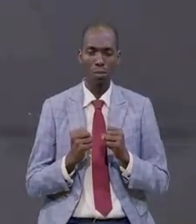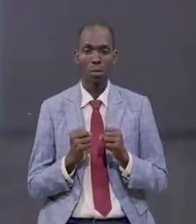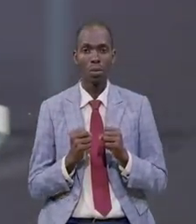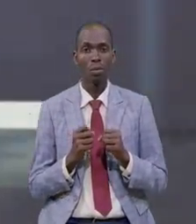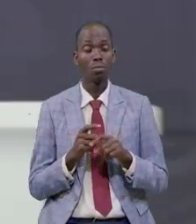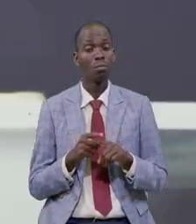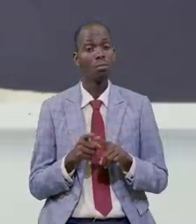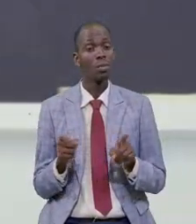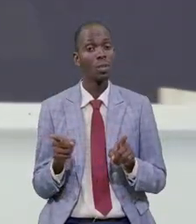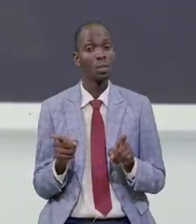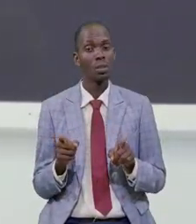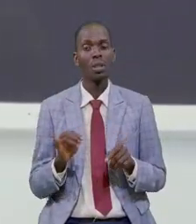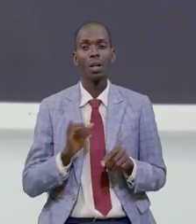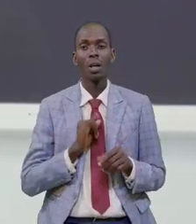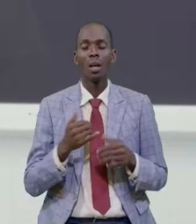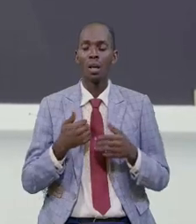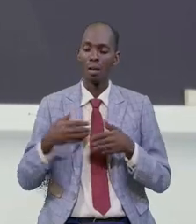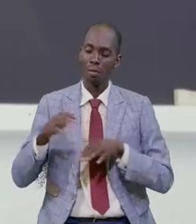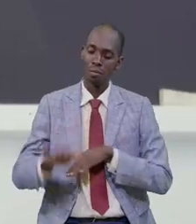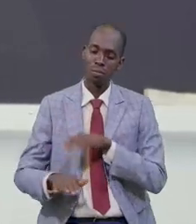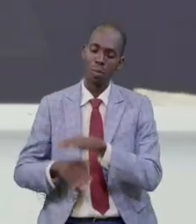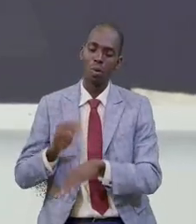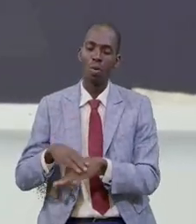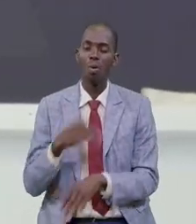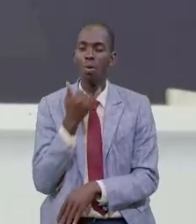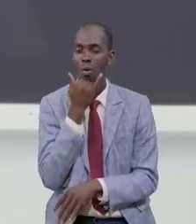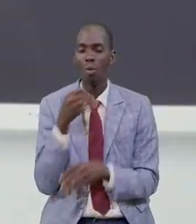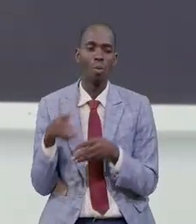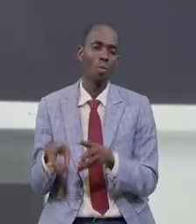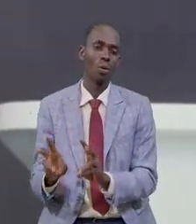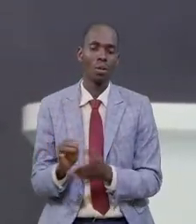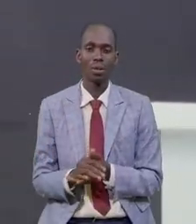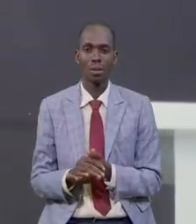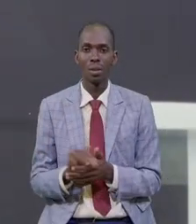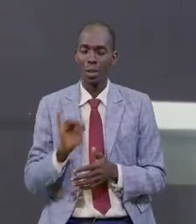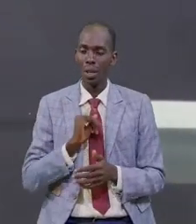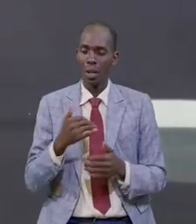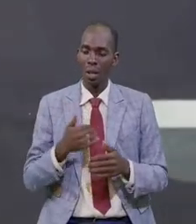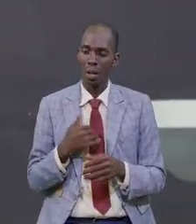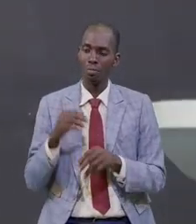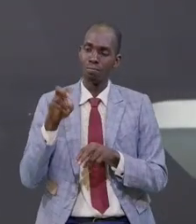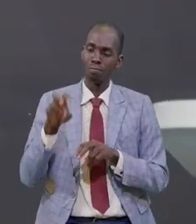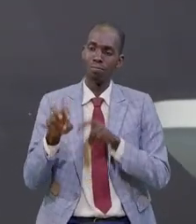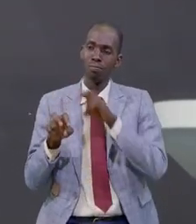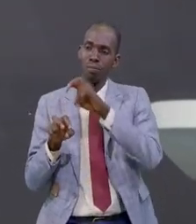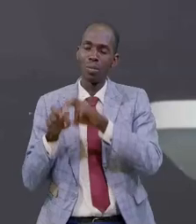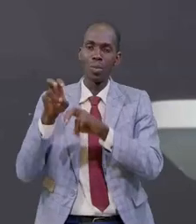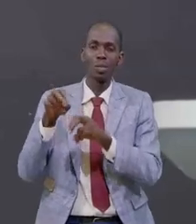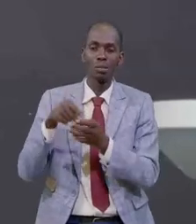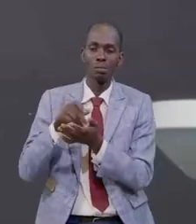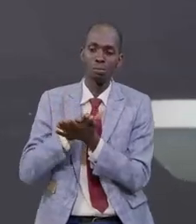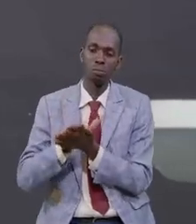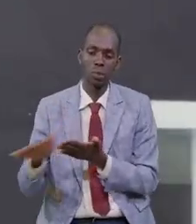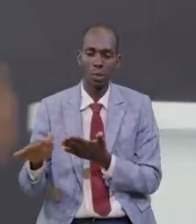bon oh j'ai marché sur le chemin difficile j'ai gravi la montagne la